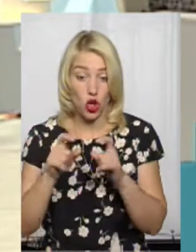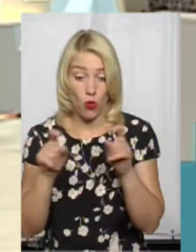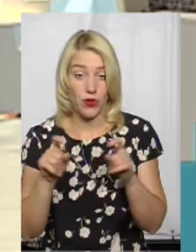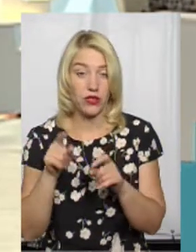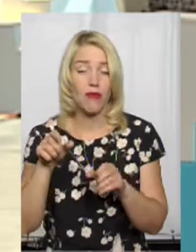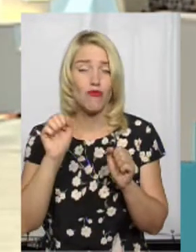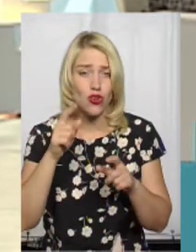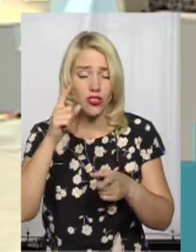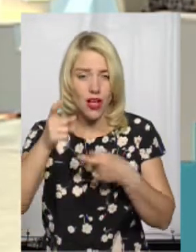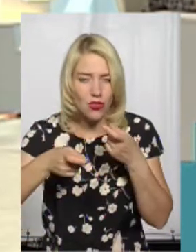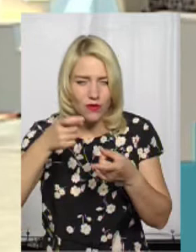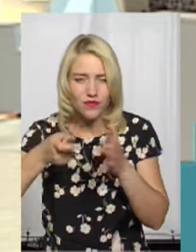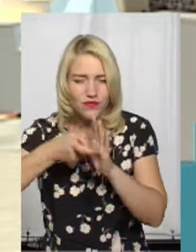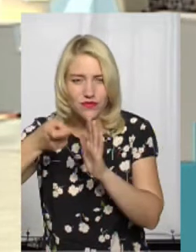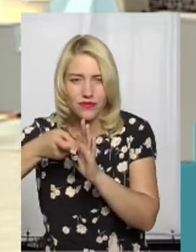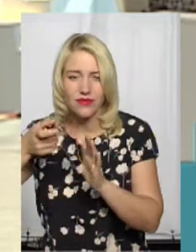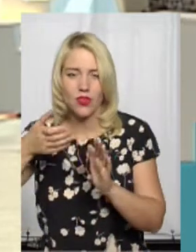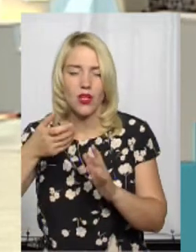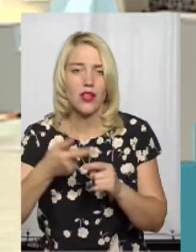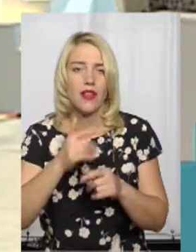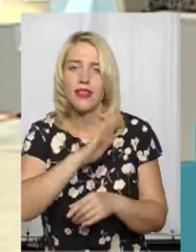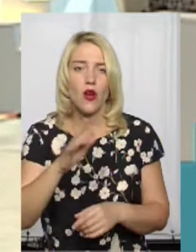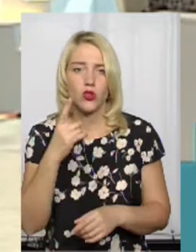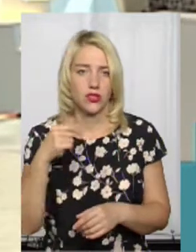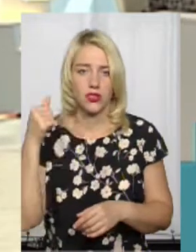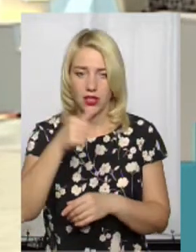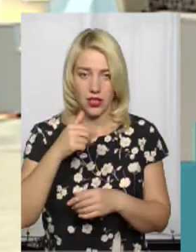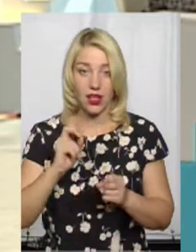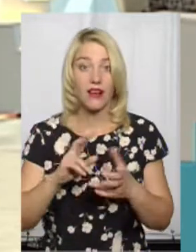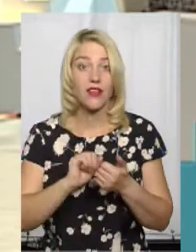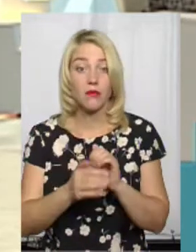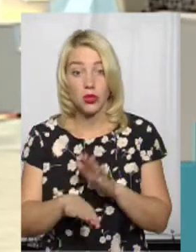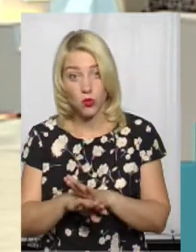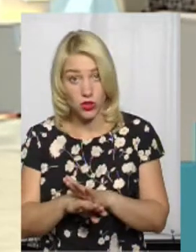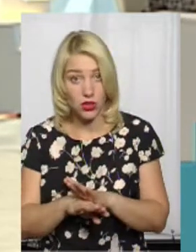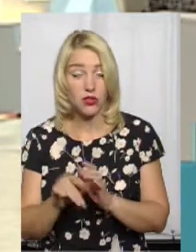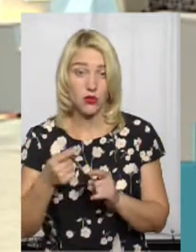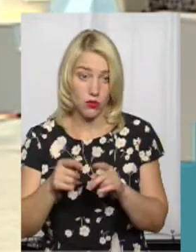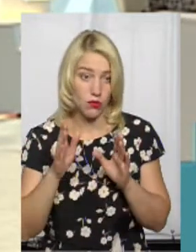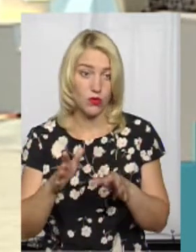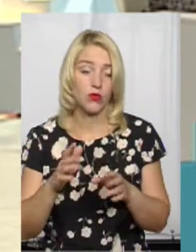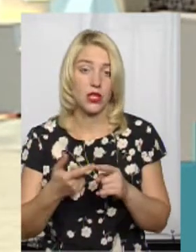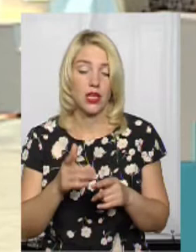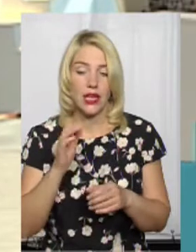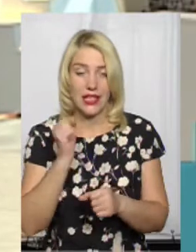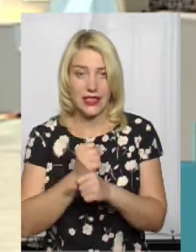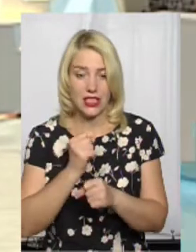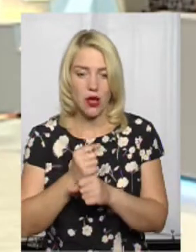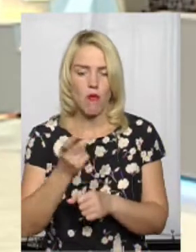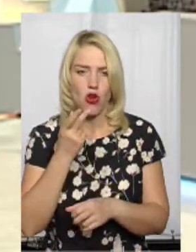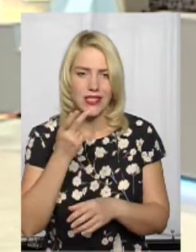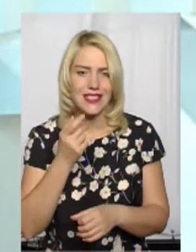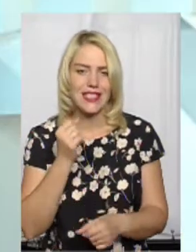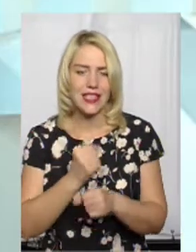там досліджувати потрібно не один рік, а так, як і в Кам'янці-Подільському, повинна діяти постійно діяча